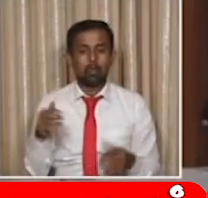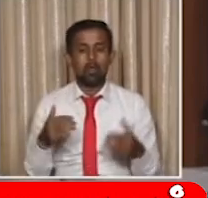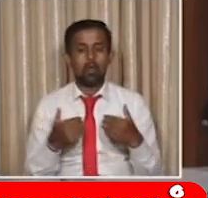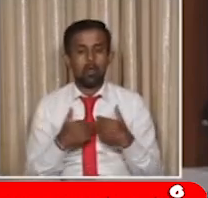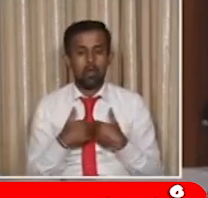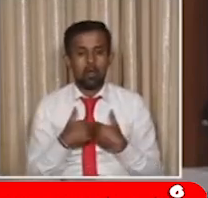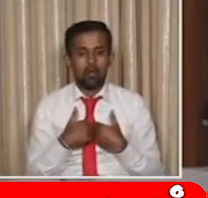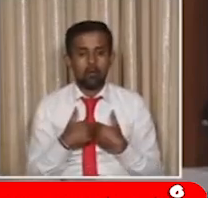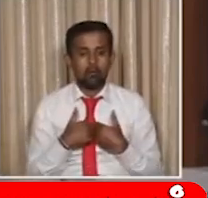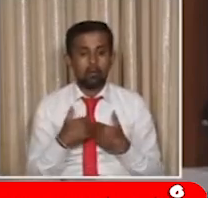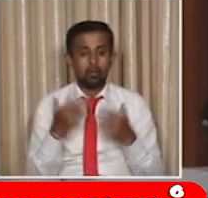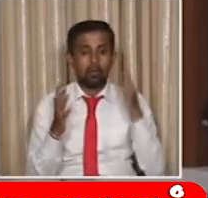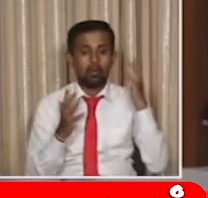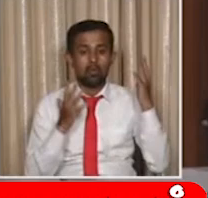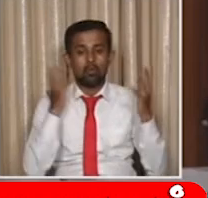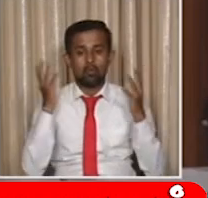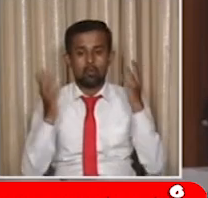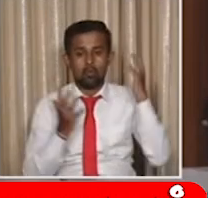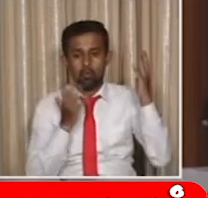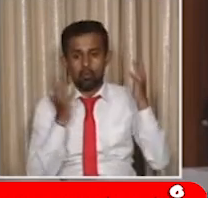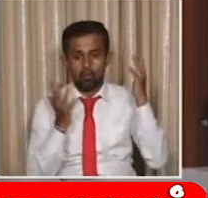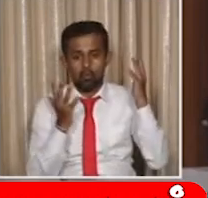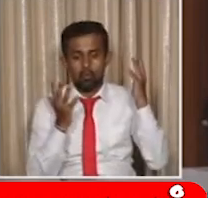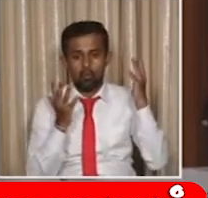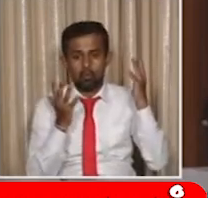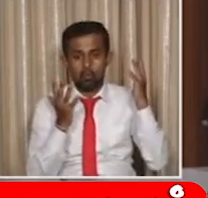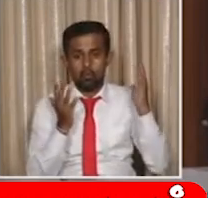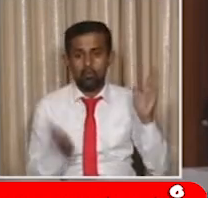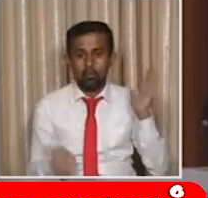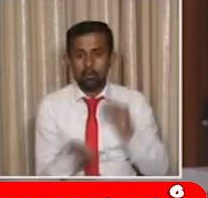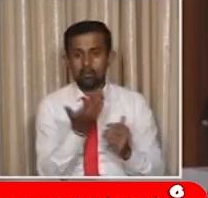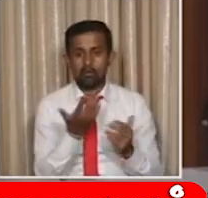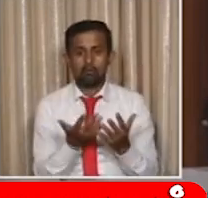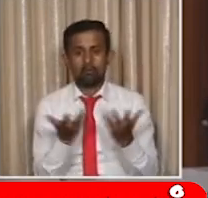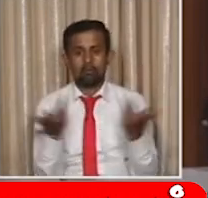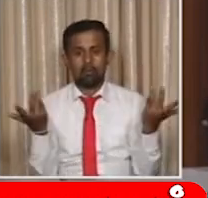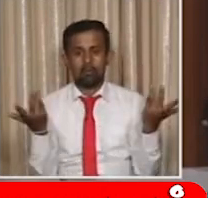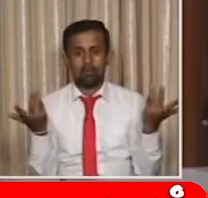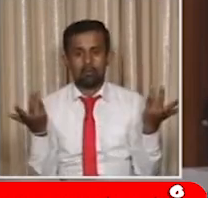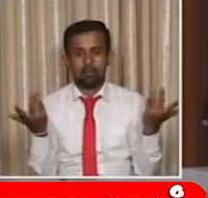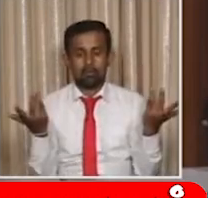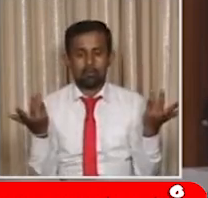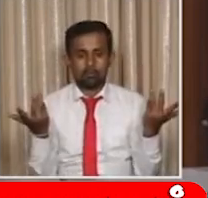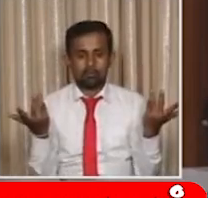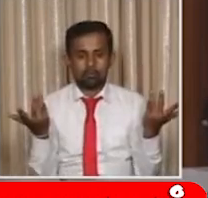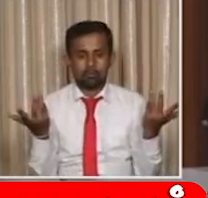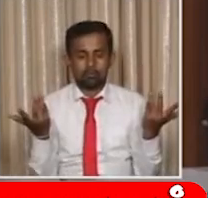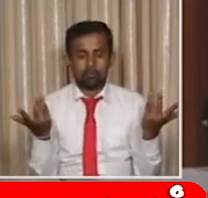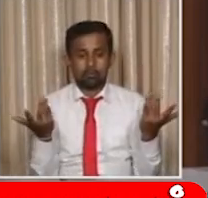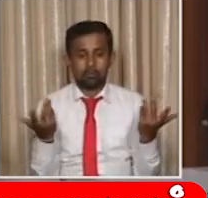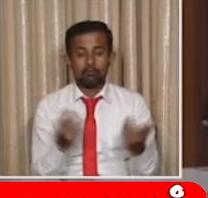பக்கம் தலை திருப்பவே மாட்டோம். இந்த நாட்டு சட்டத்திட்டங்களுக்கு ஏற்ப இந்த நாட்டு